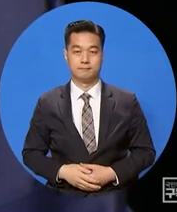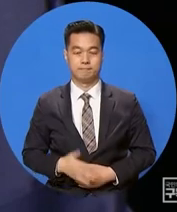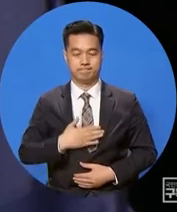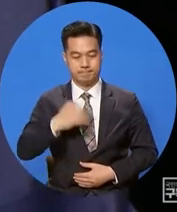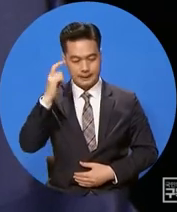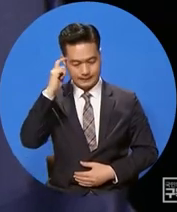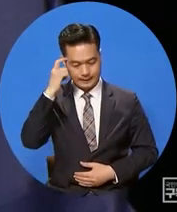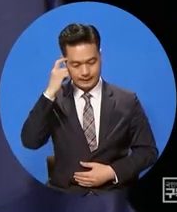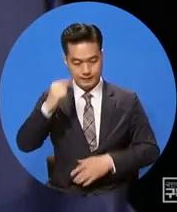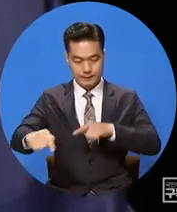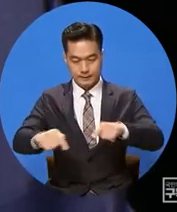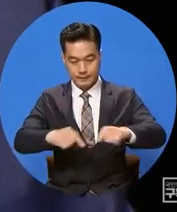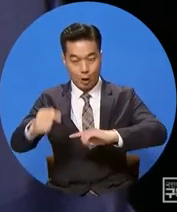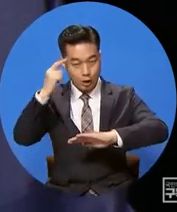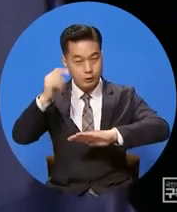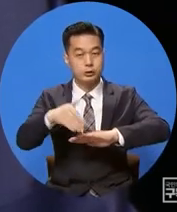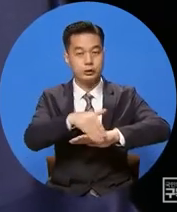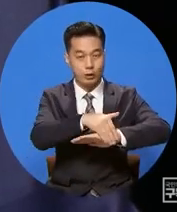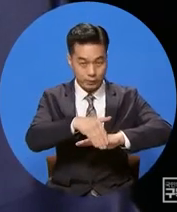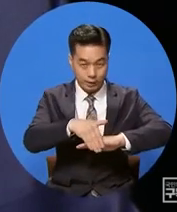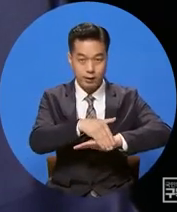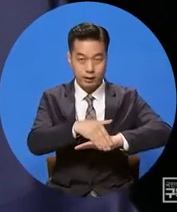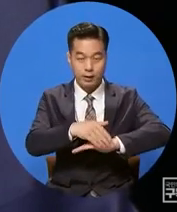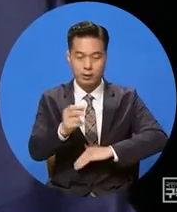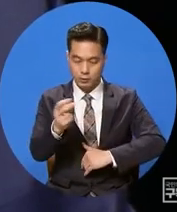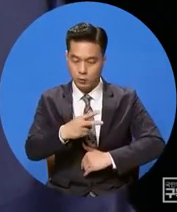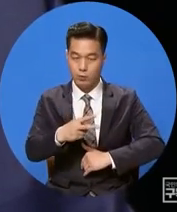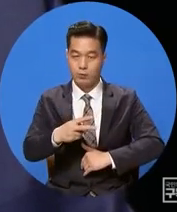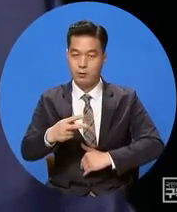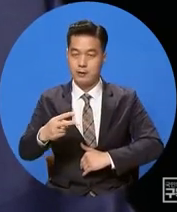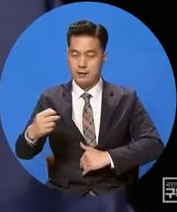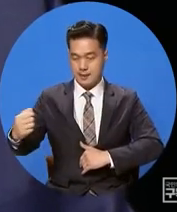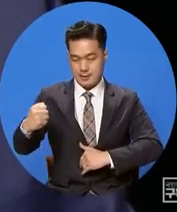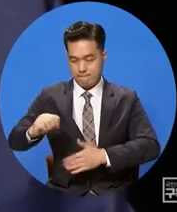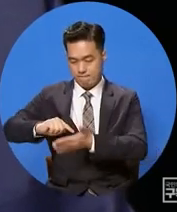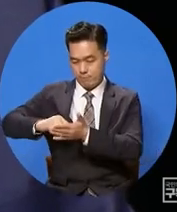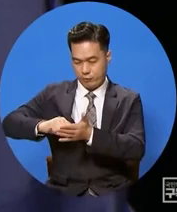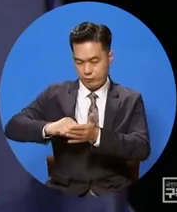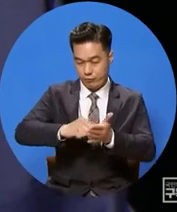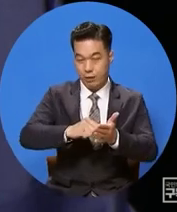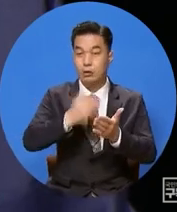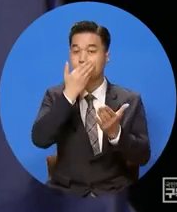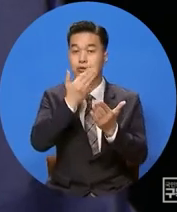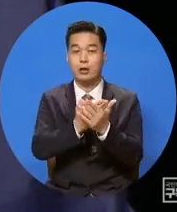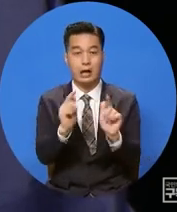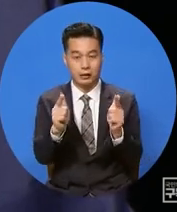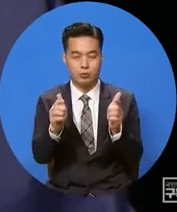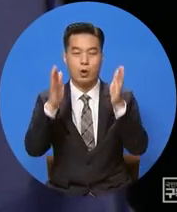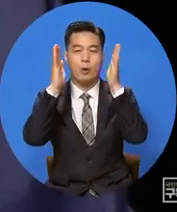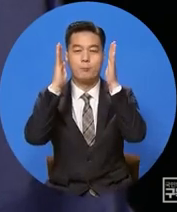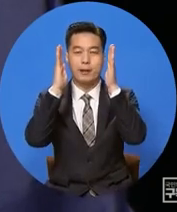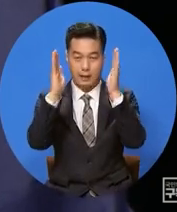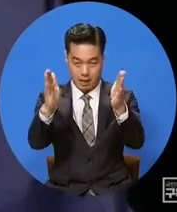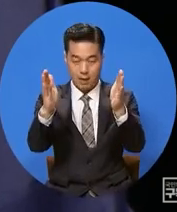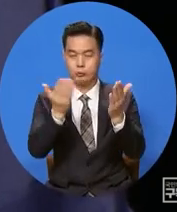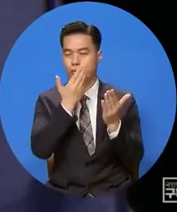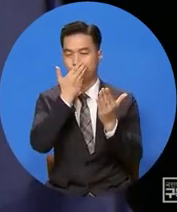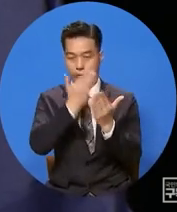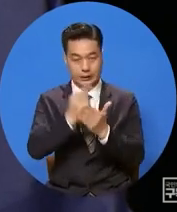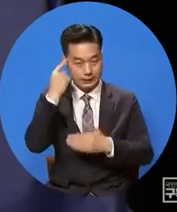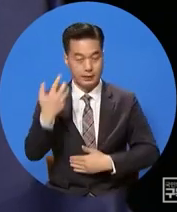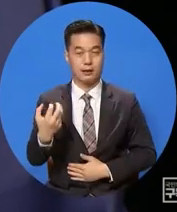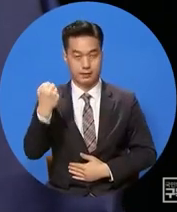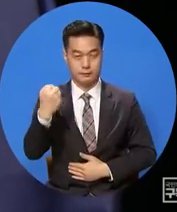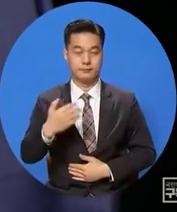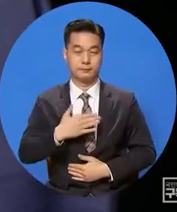좀 그 정책이라든지 얼마나 강하게 드라이브를 거느냐가 중요한 게 아니라 방향이 중요하다고 저는